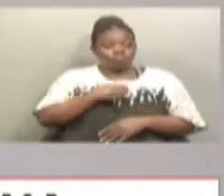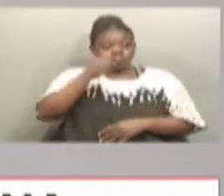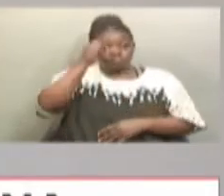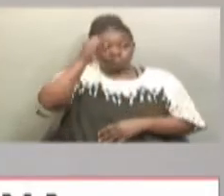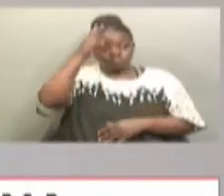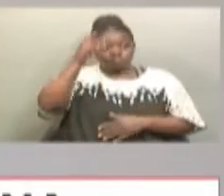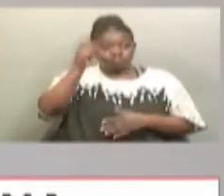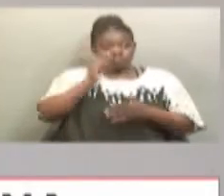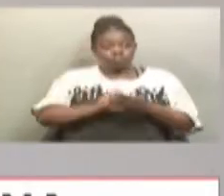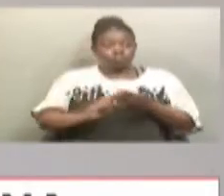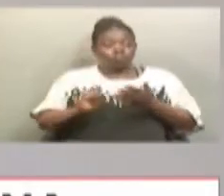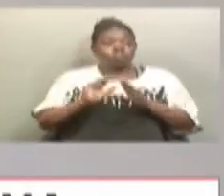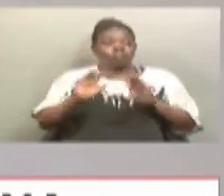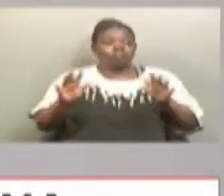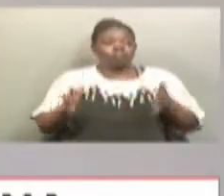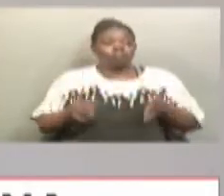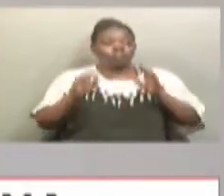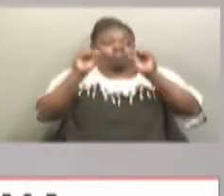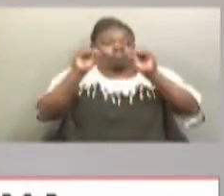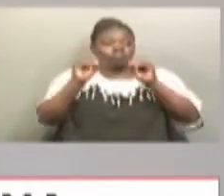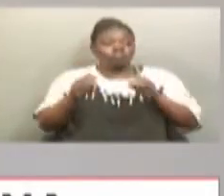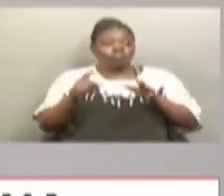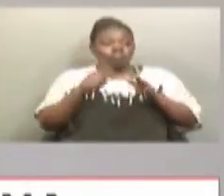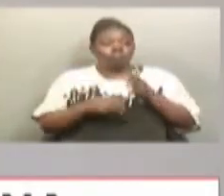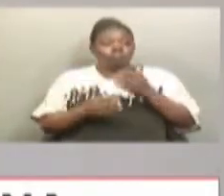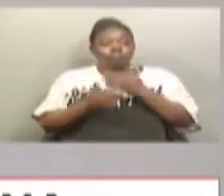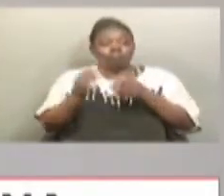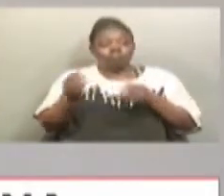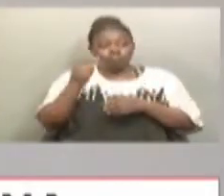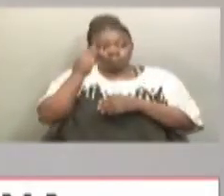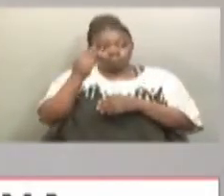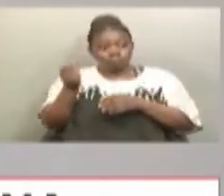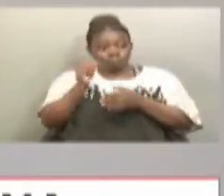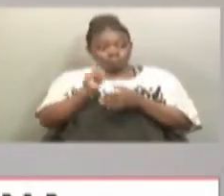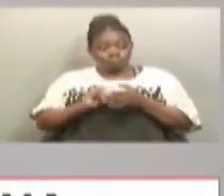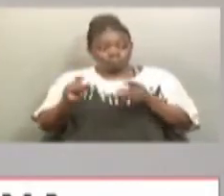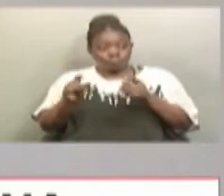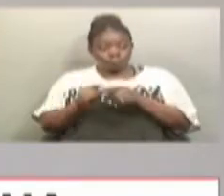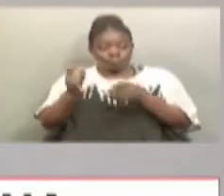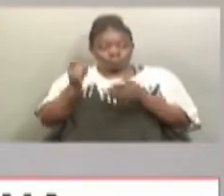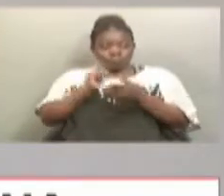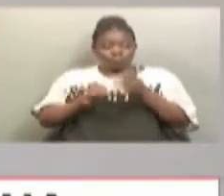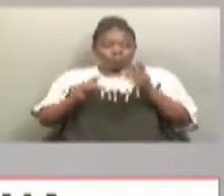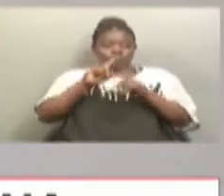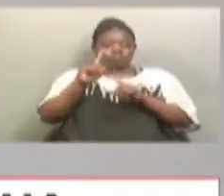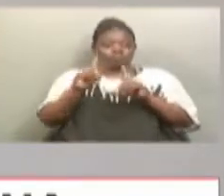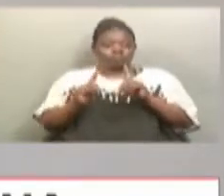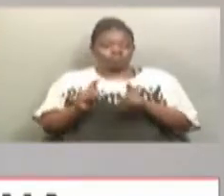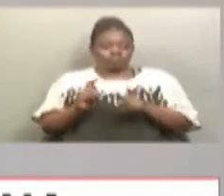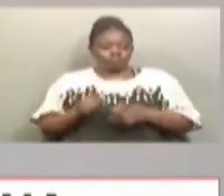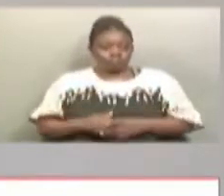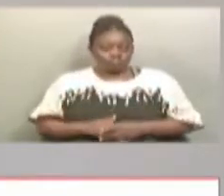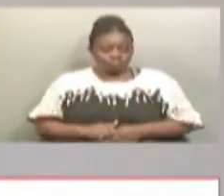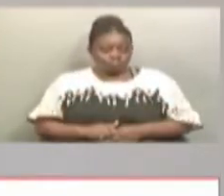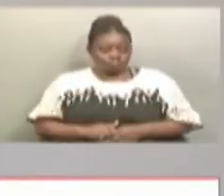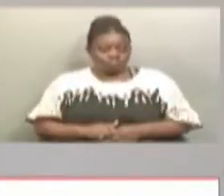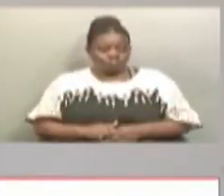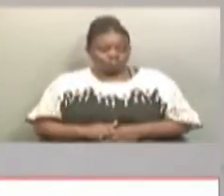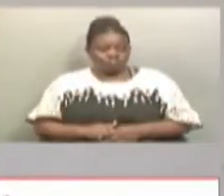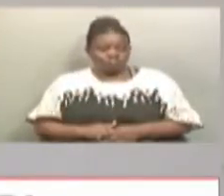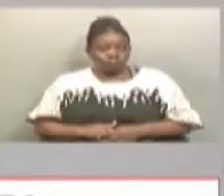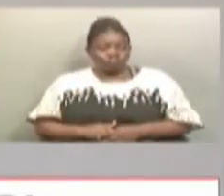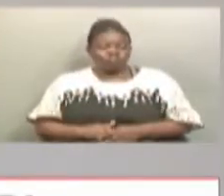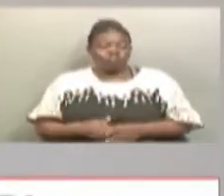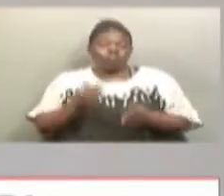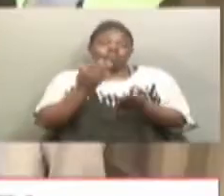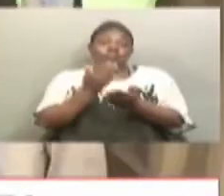Tajja kuwandika atya awusomesa bakuba ati tofaayo eda kumbona ng'awandiika era awandiise yabira bulungi era nze musaba